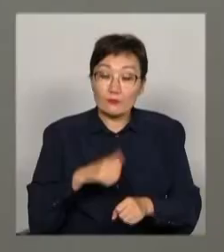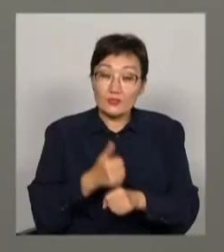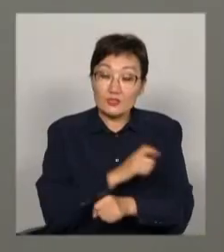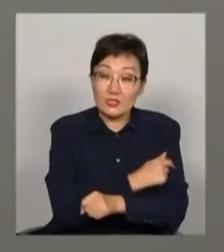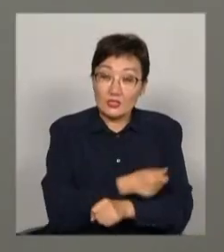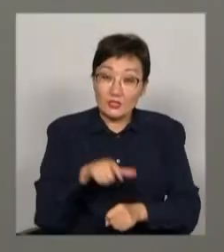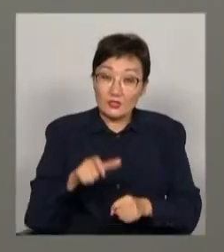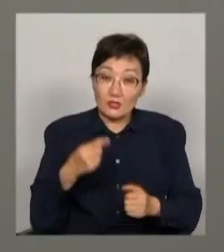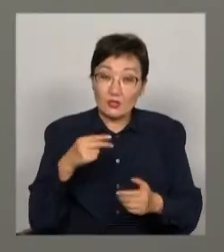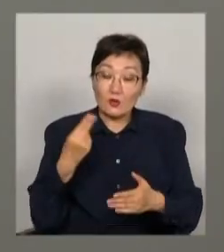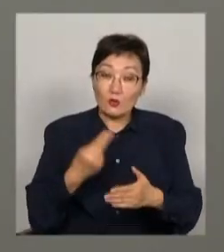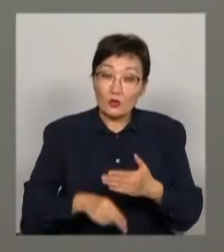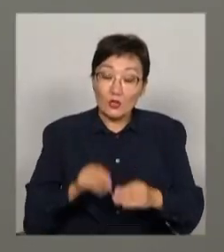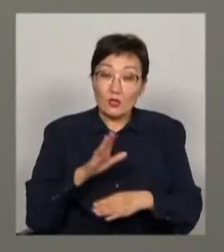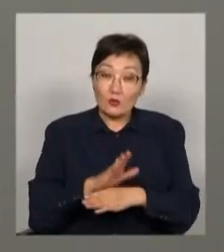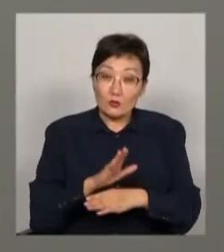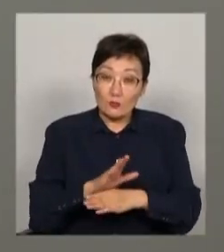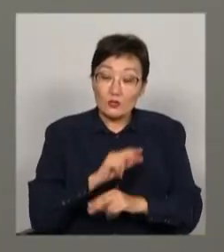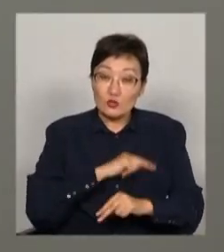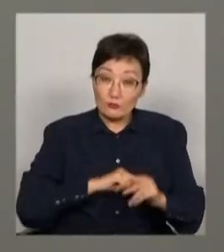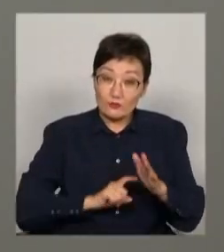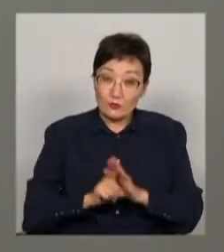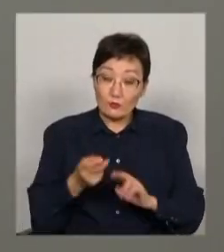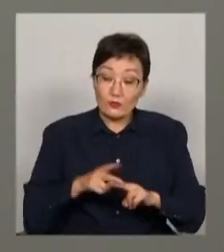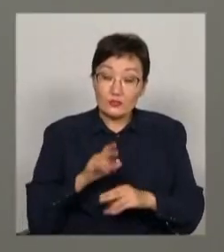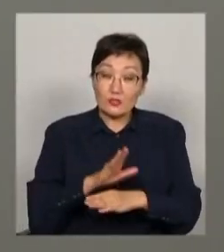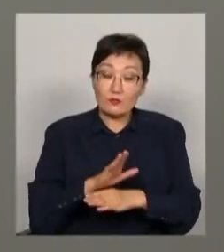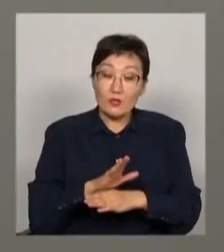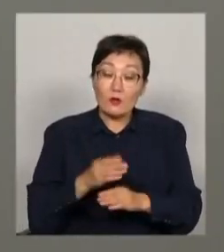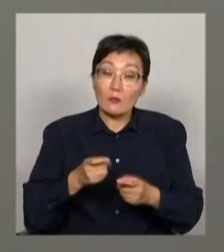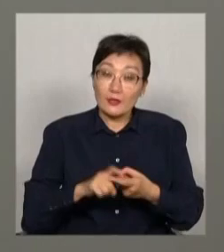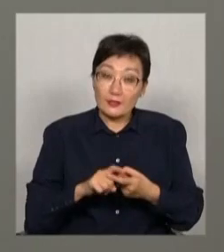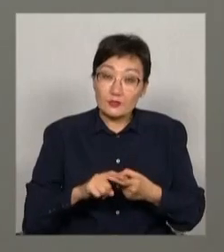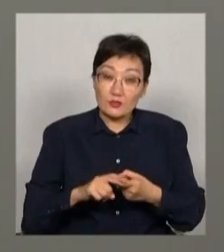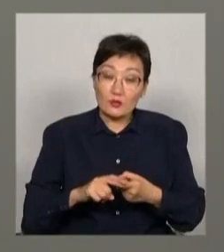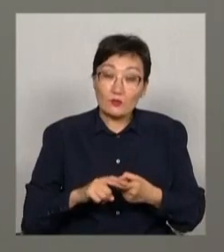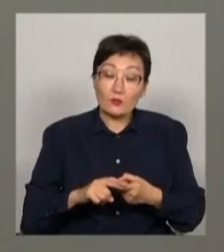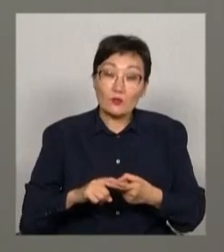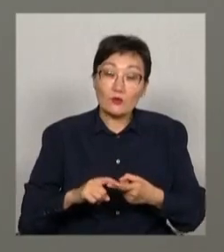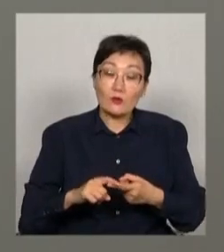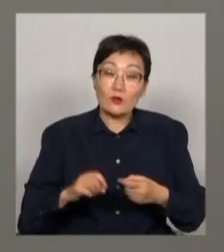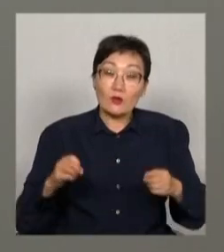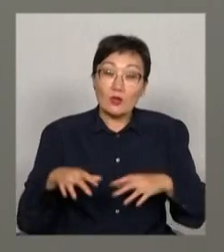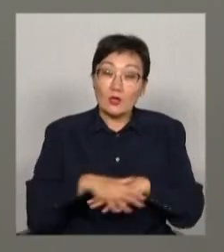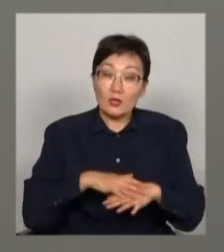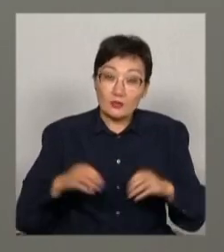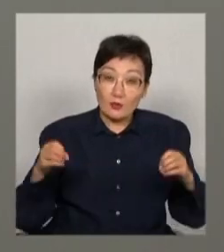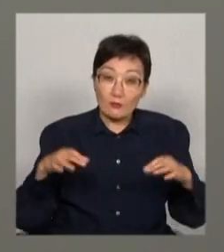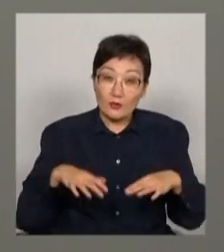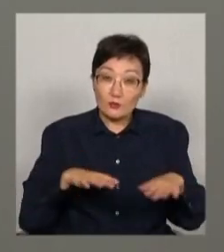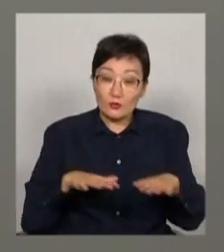енді. Ол қаулыға байланысты көпшілік жерлерде бетперде тағу кеңес